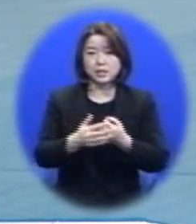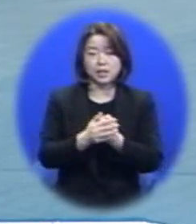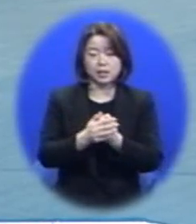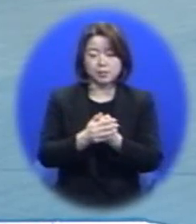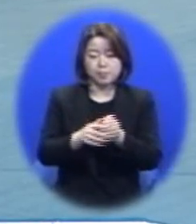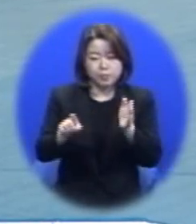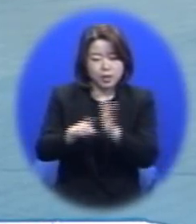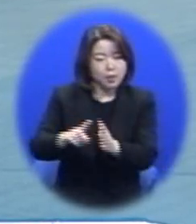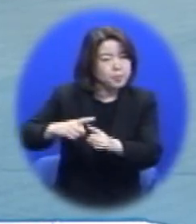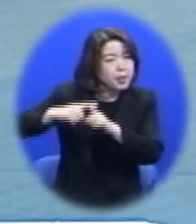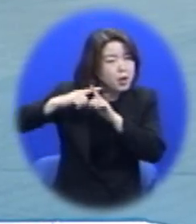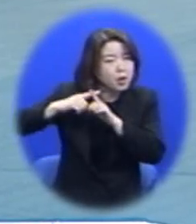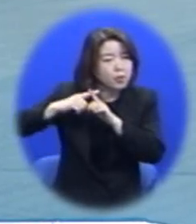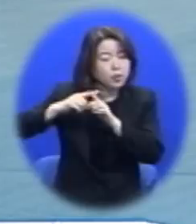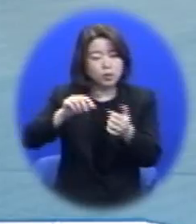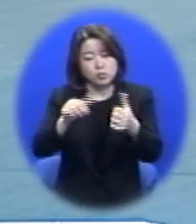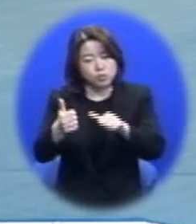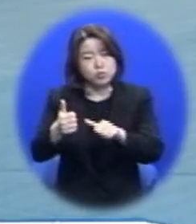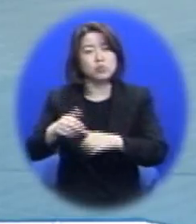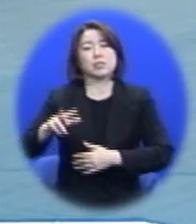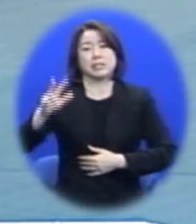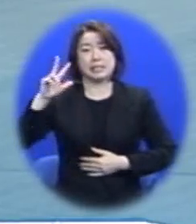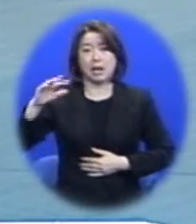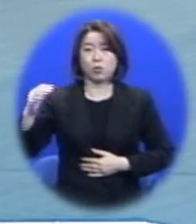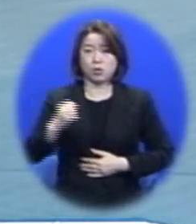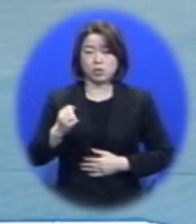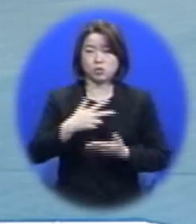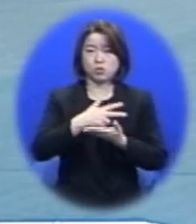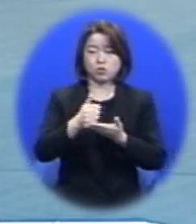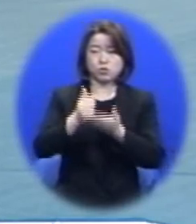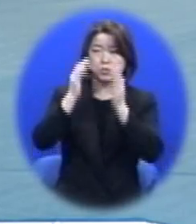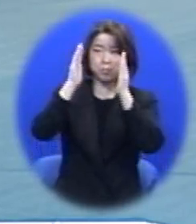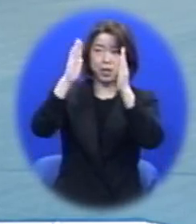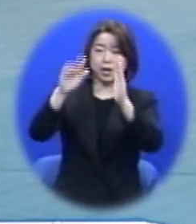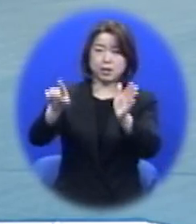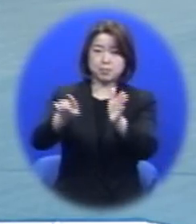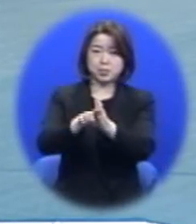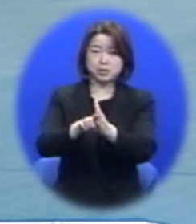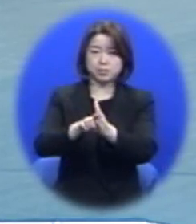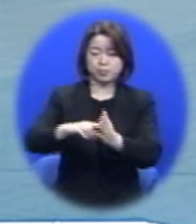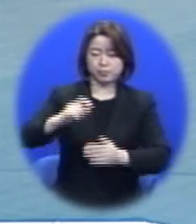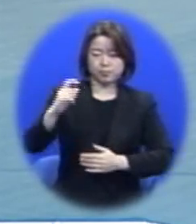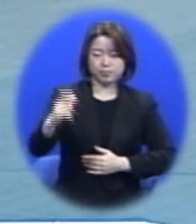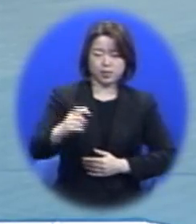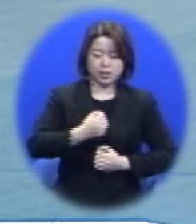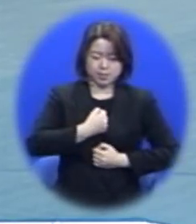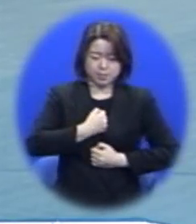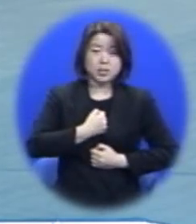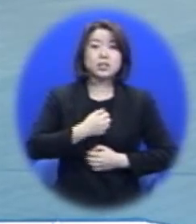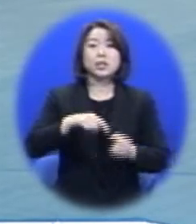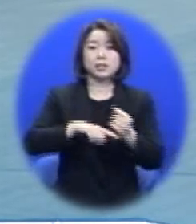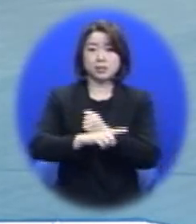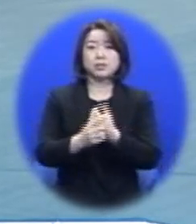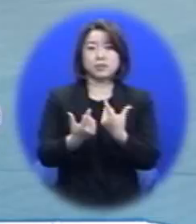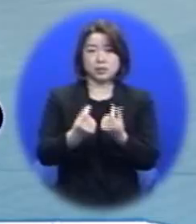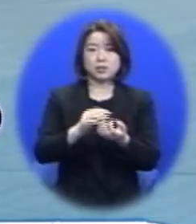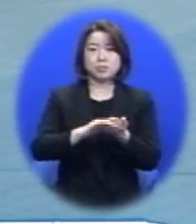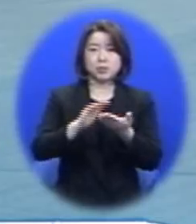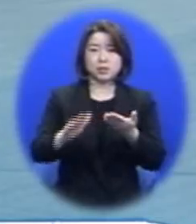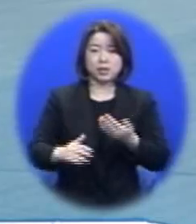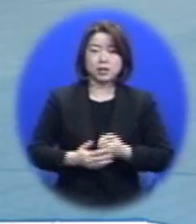순교할 각오를 가지고 주님을 향한 믿음을 견고하게 지키라. 그런 뜻입니다.